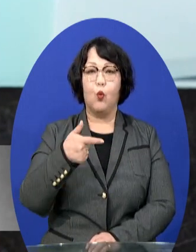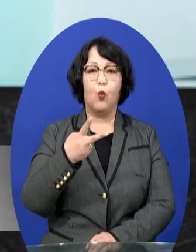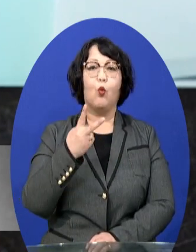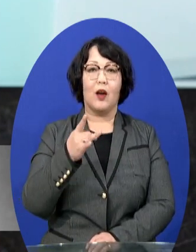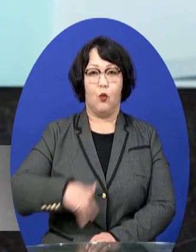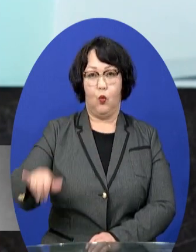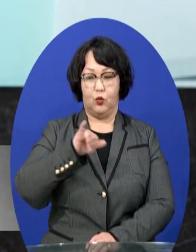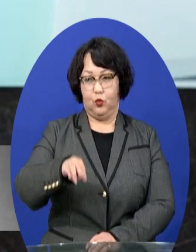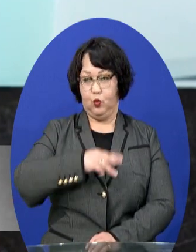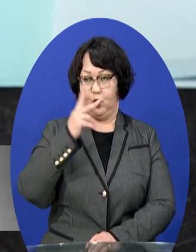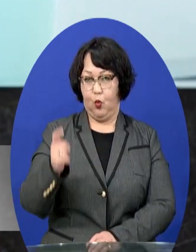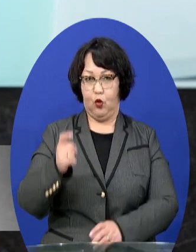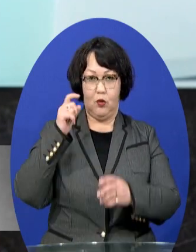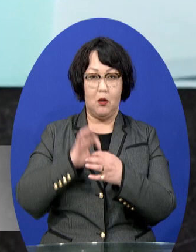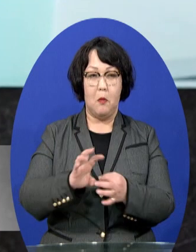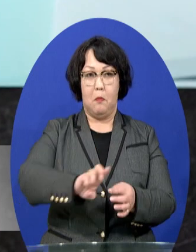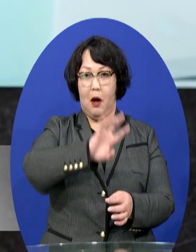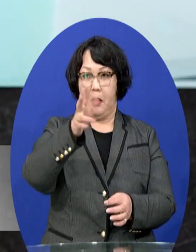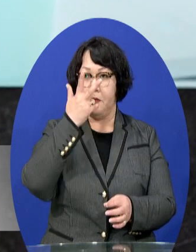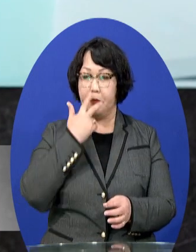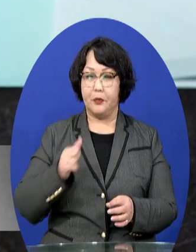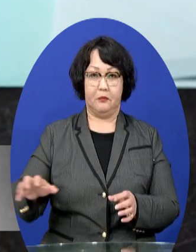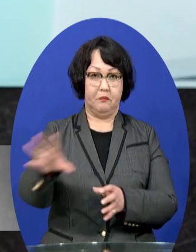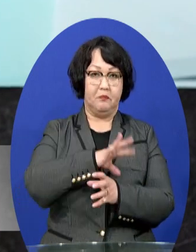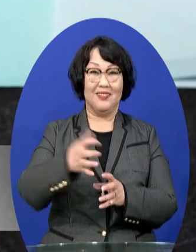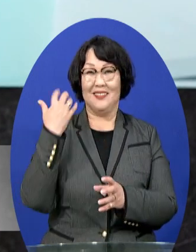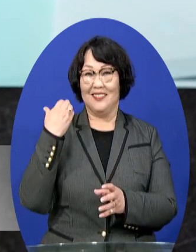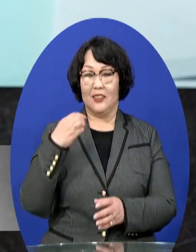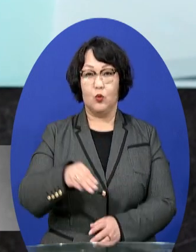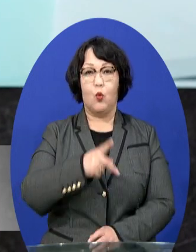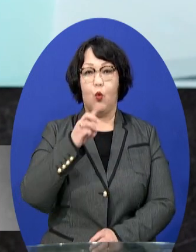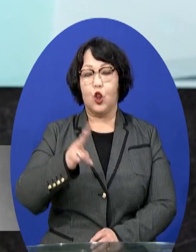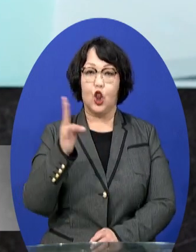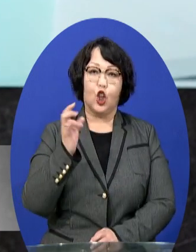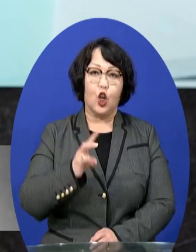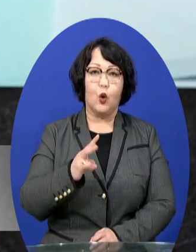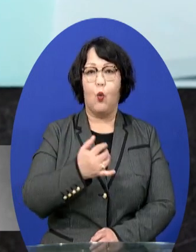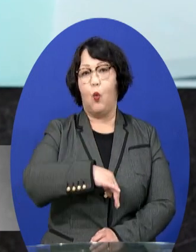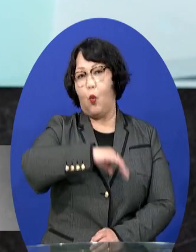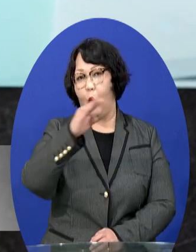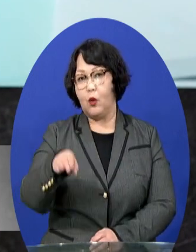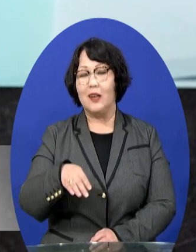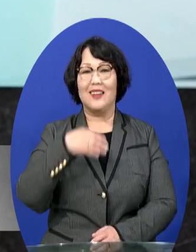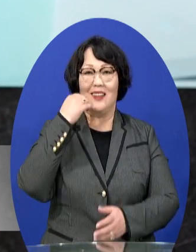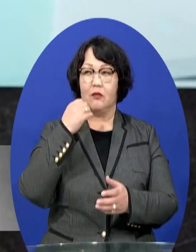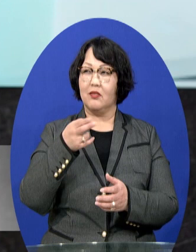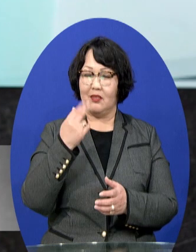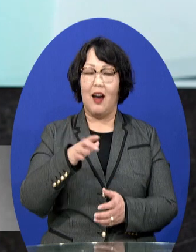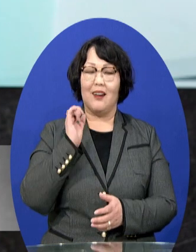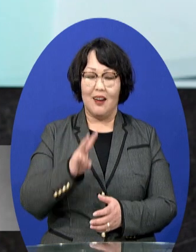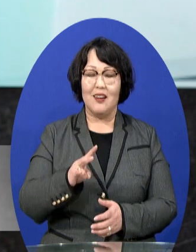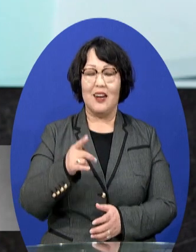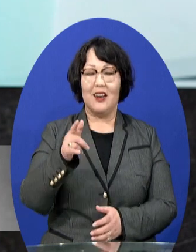агуулсан байгалийн үзмж догтц бүхий эртний түүхт ноён уулыг байгаль түүхийн дархан газар хэмээн үзэж Монгол